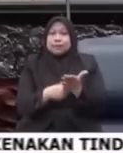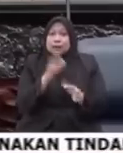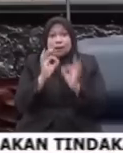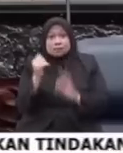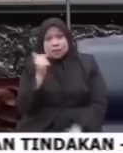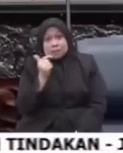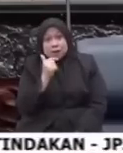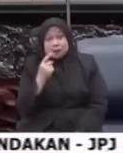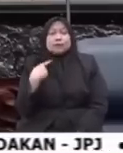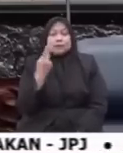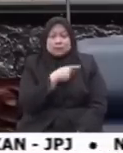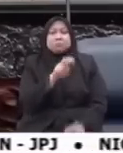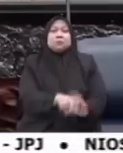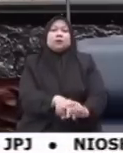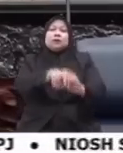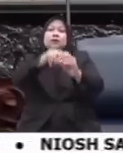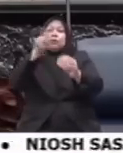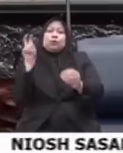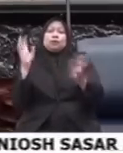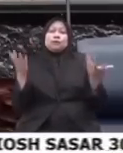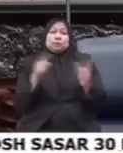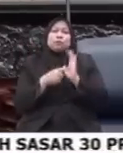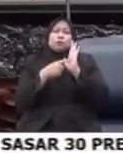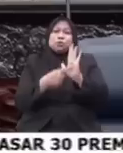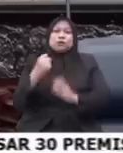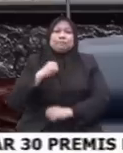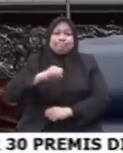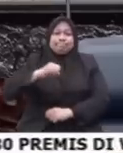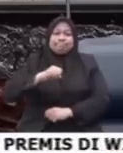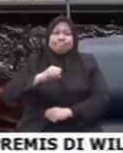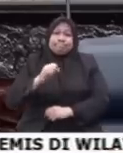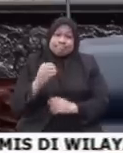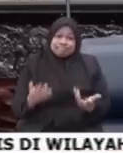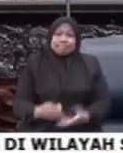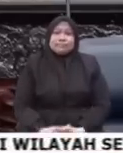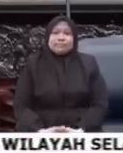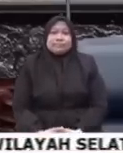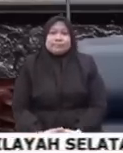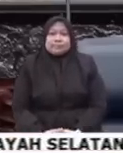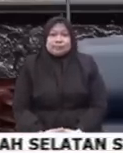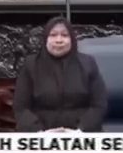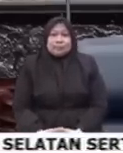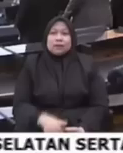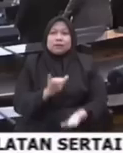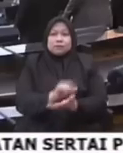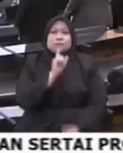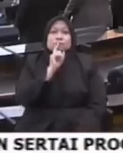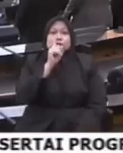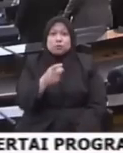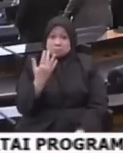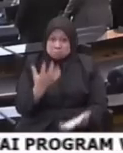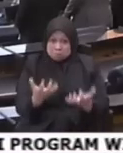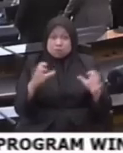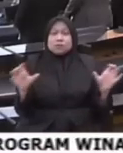mau dibahaskan kita boleh keluar untuk menunjukkan bahwa kita protes Itulah sebenarnya anak